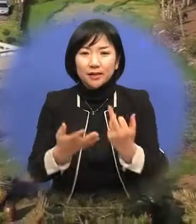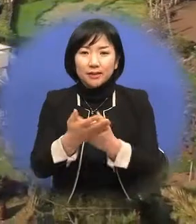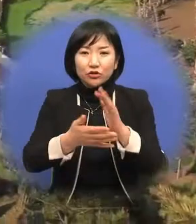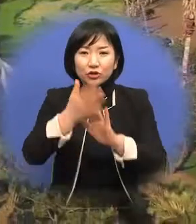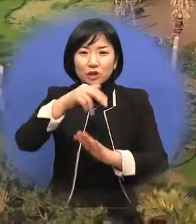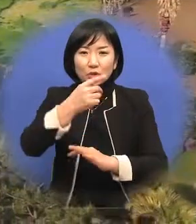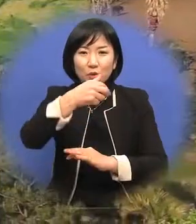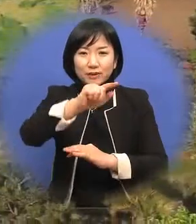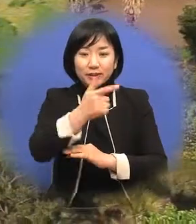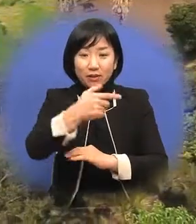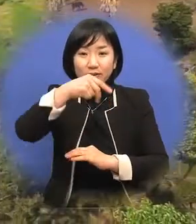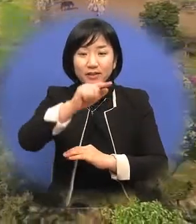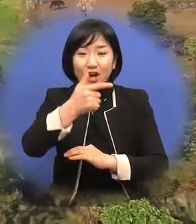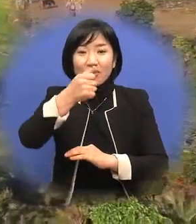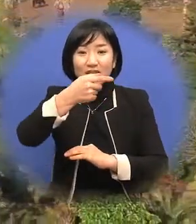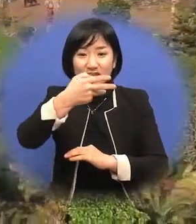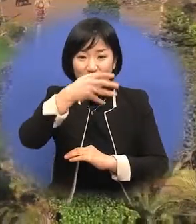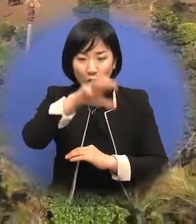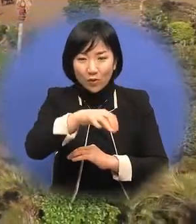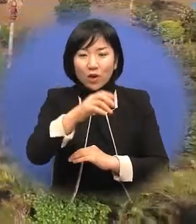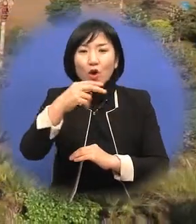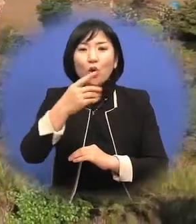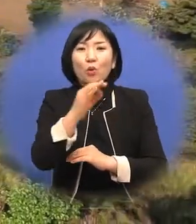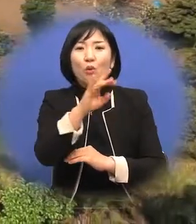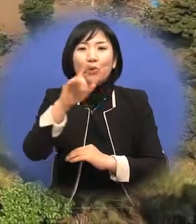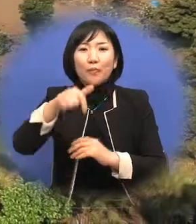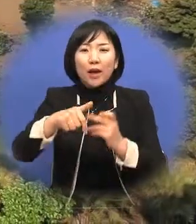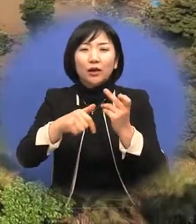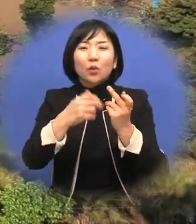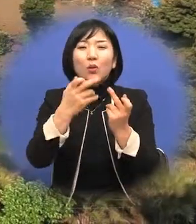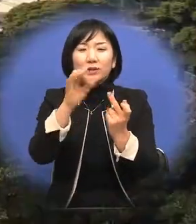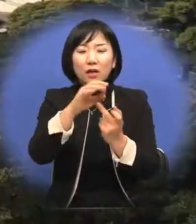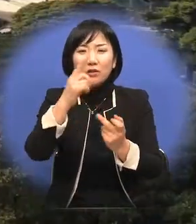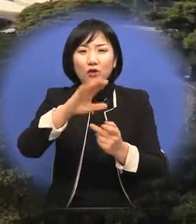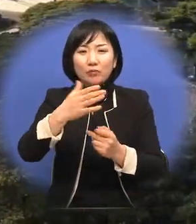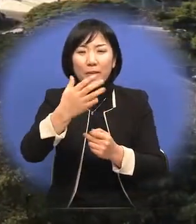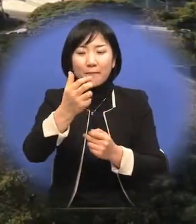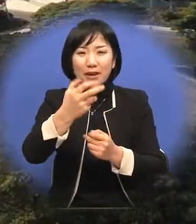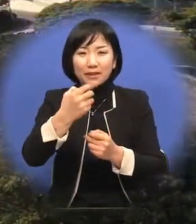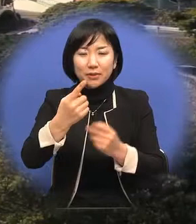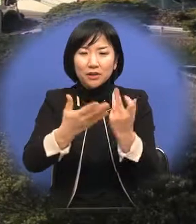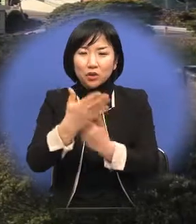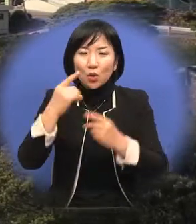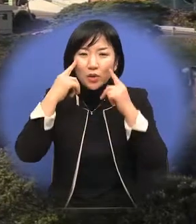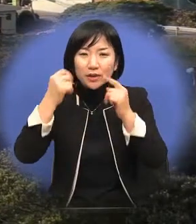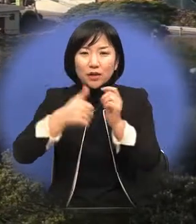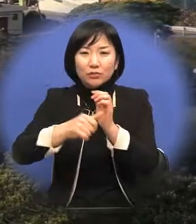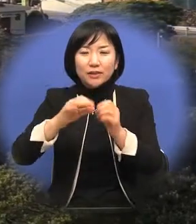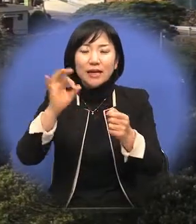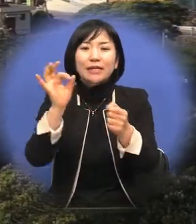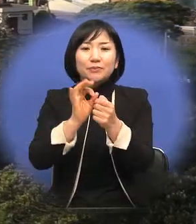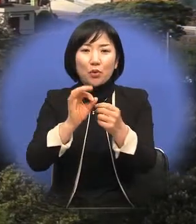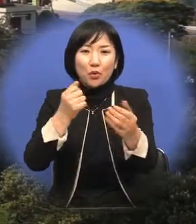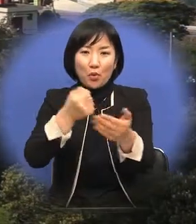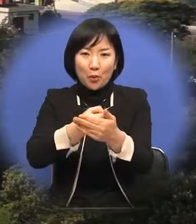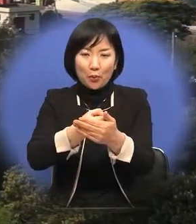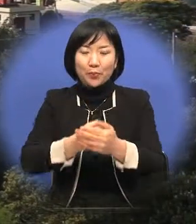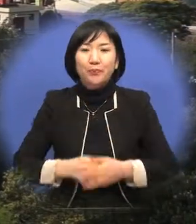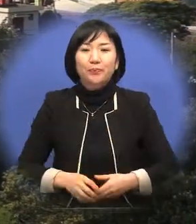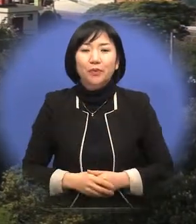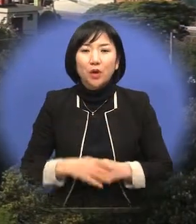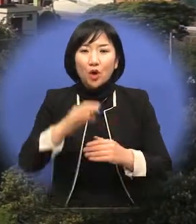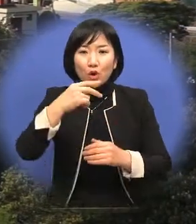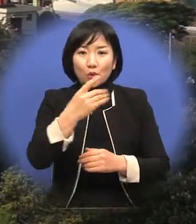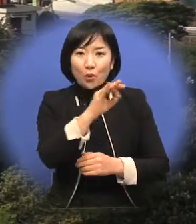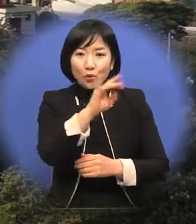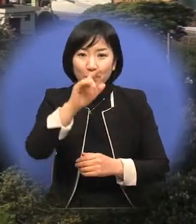제주시 조천읍 선을 위에 있지한 동백동산 1981년 제주도 기념물 제10호로 지정됐습니다.